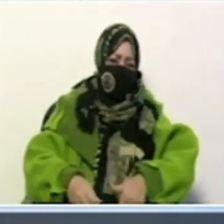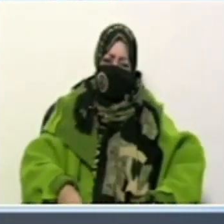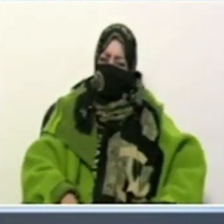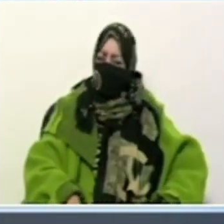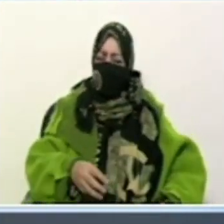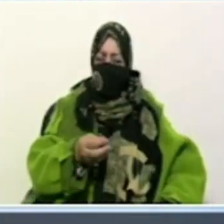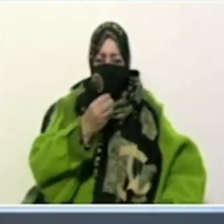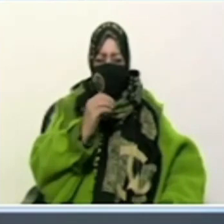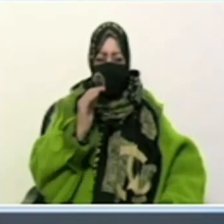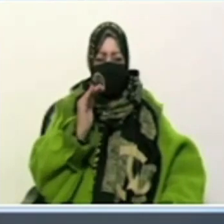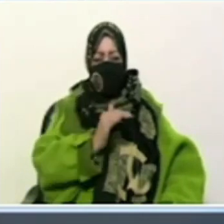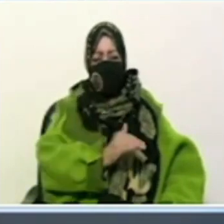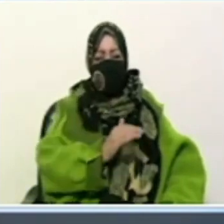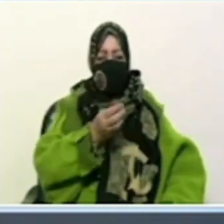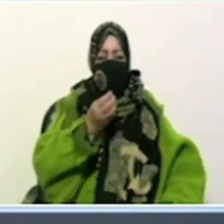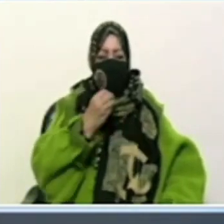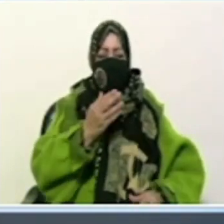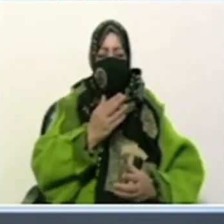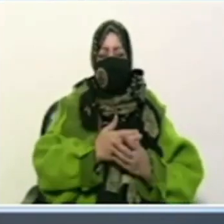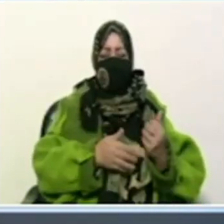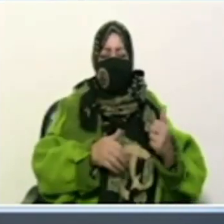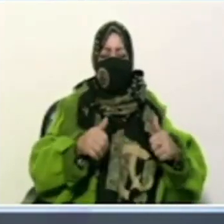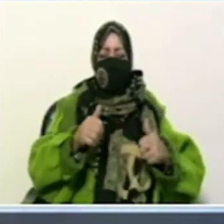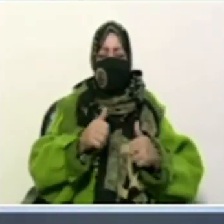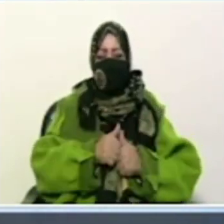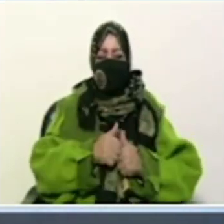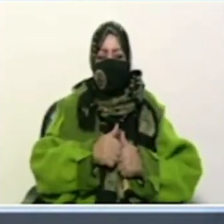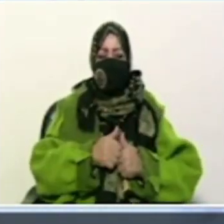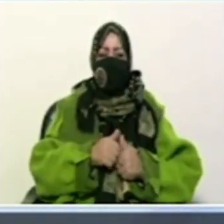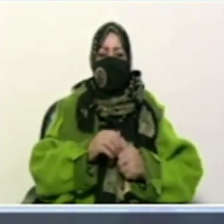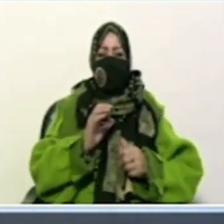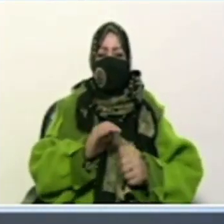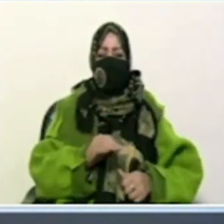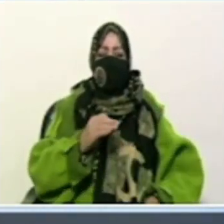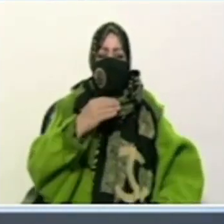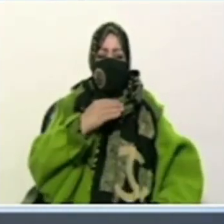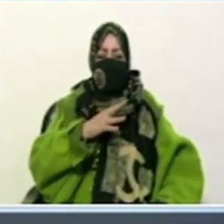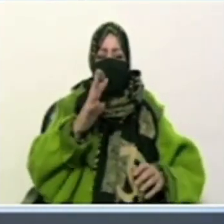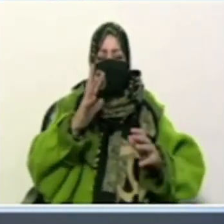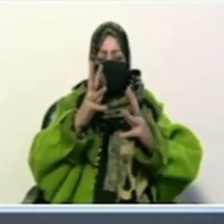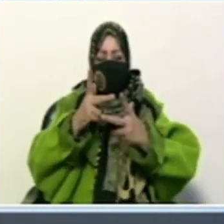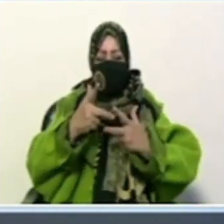بيته وتصدق بها، وأيضا مثلا الإهداء منها يهدي منها